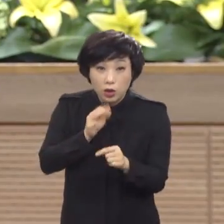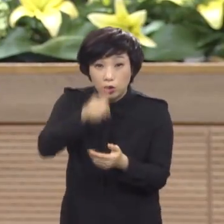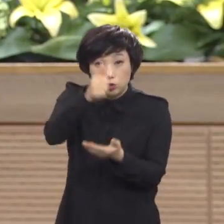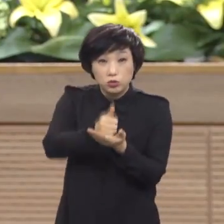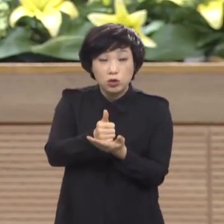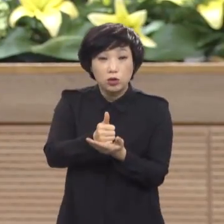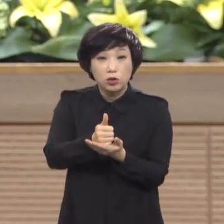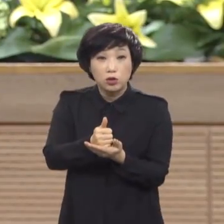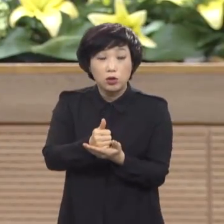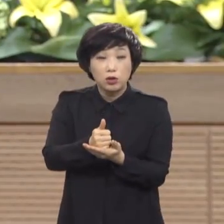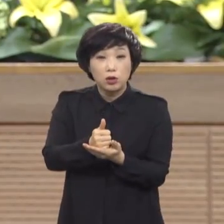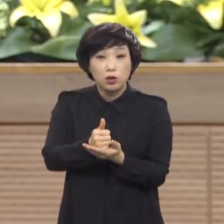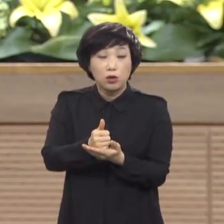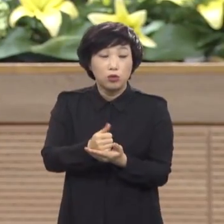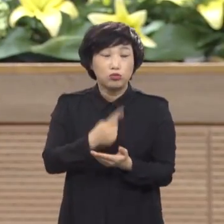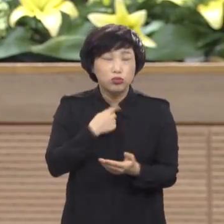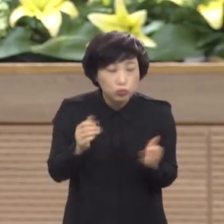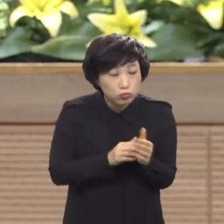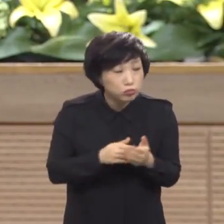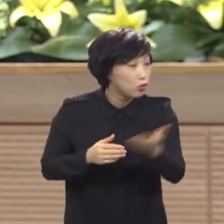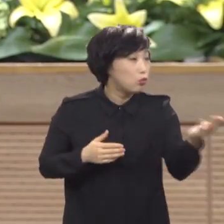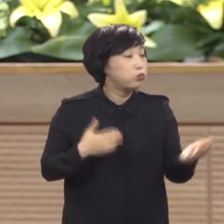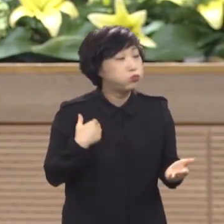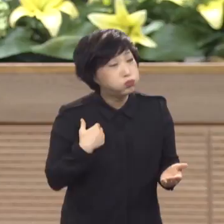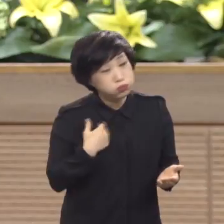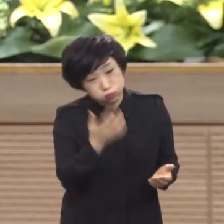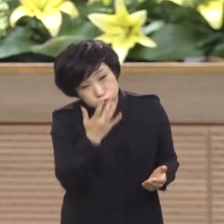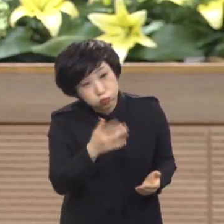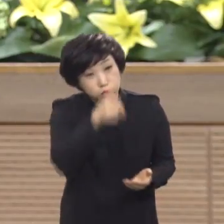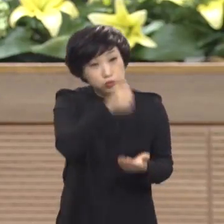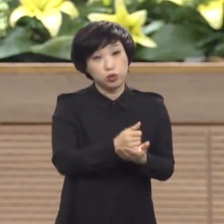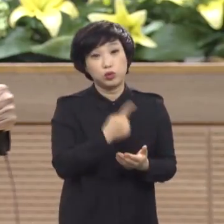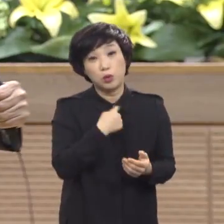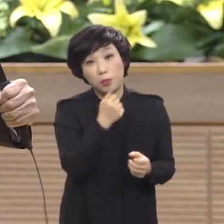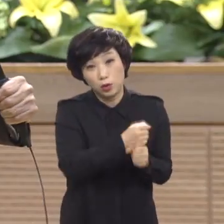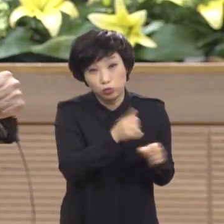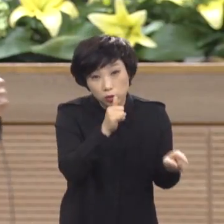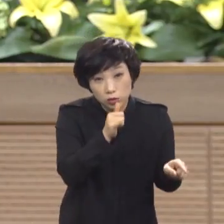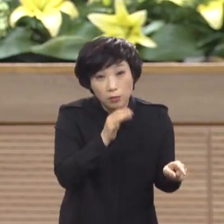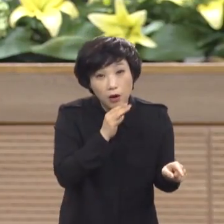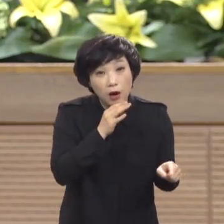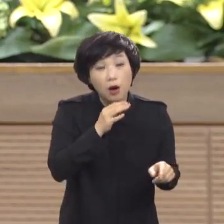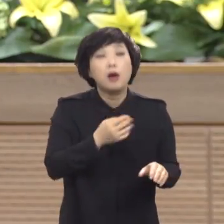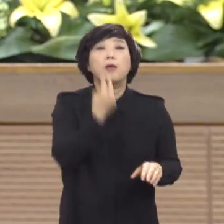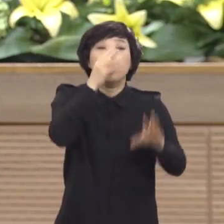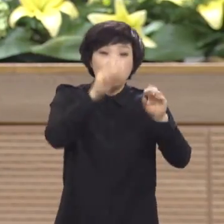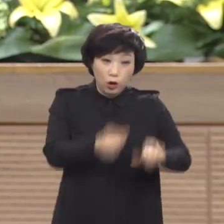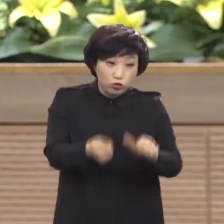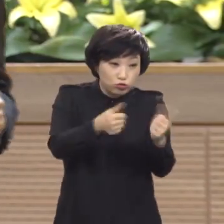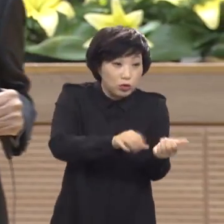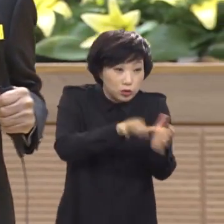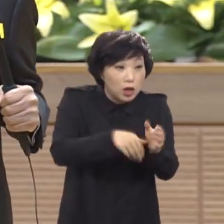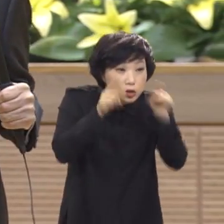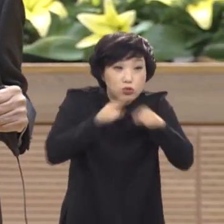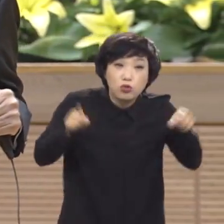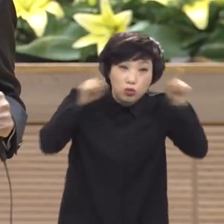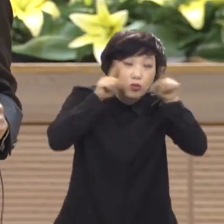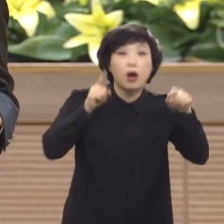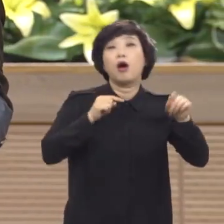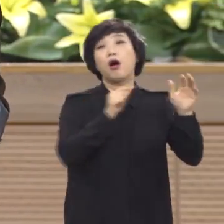죄를 짊어지고도 모르고 죄를 지켜야 한다. 그리고 목숨이 끝나면 지옥